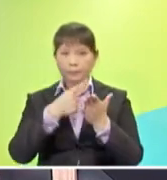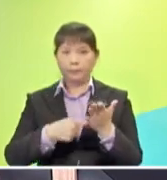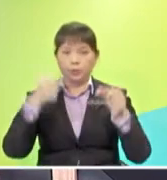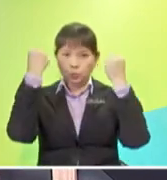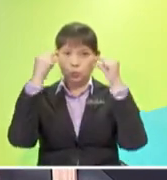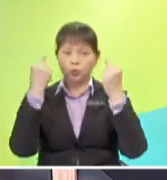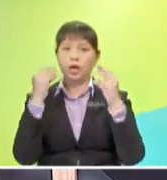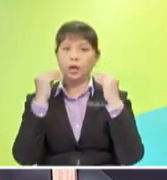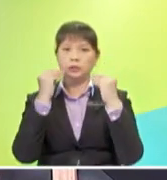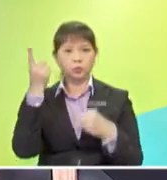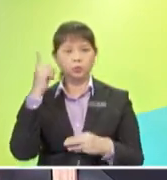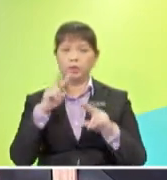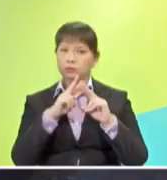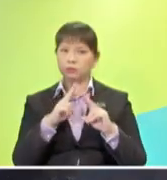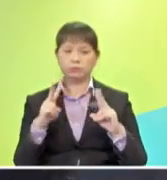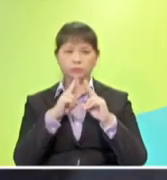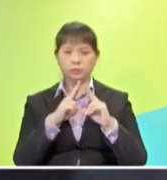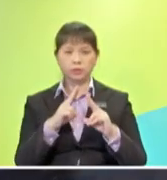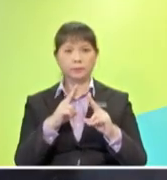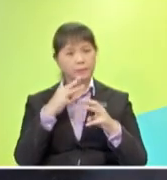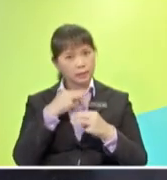dahulu sangat menarik